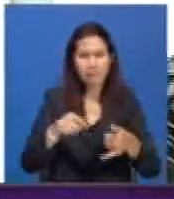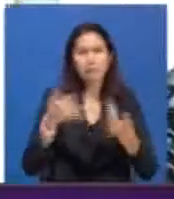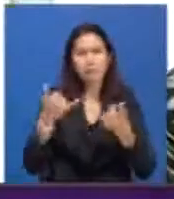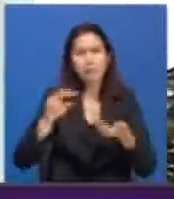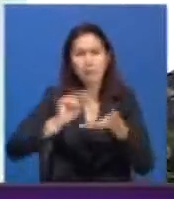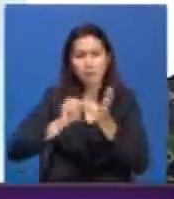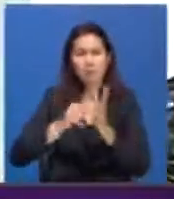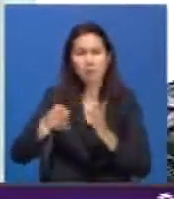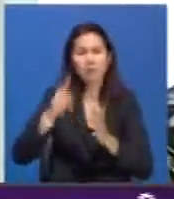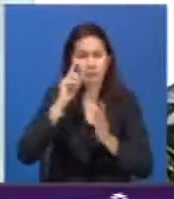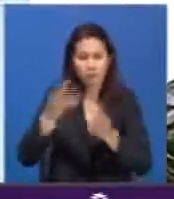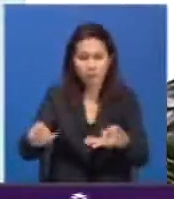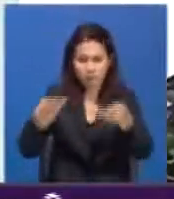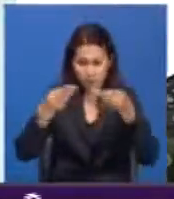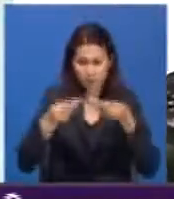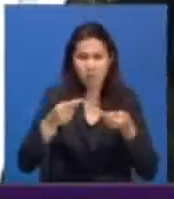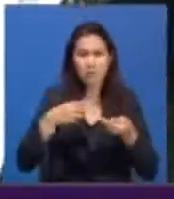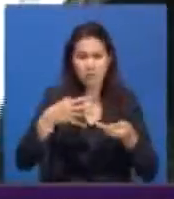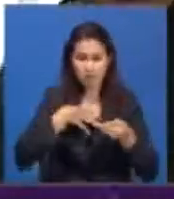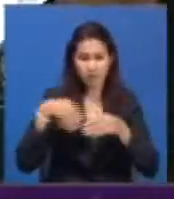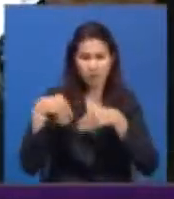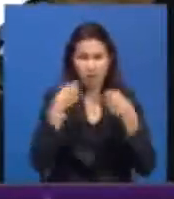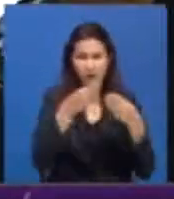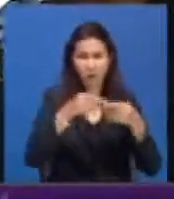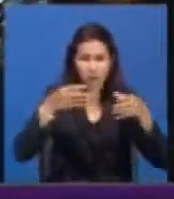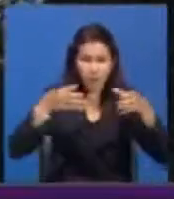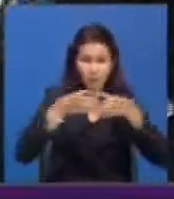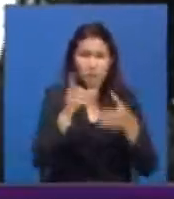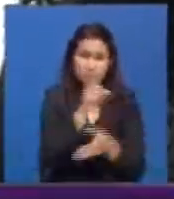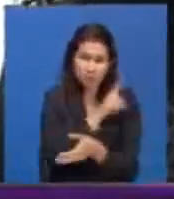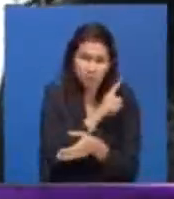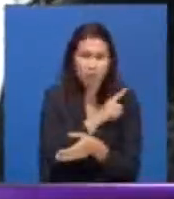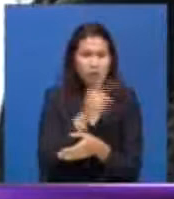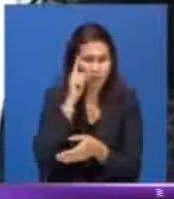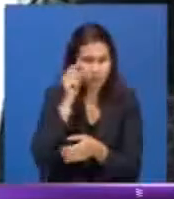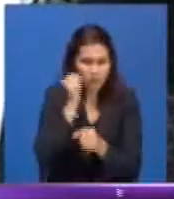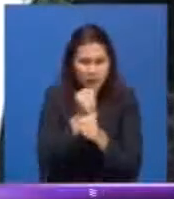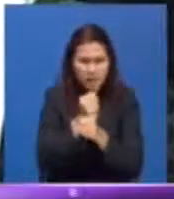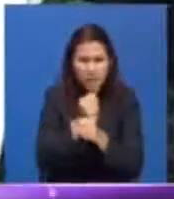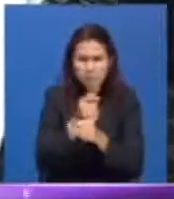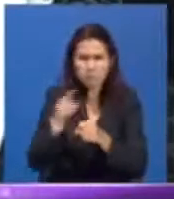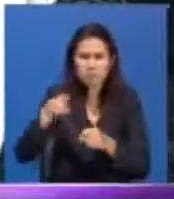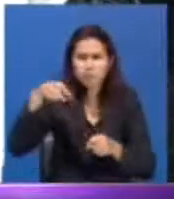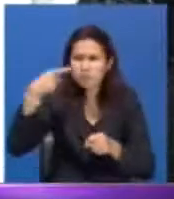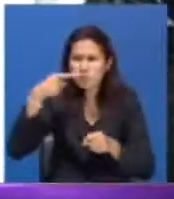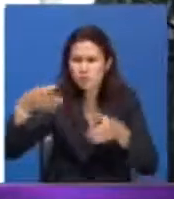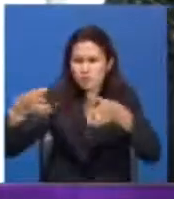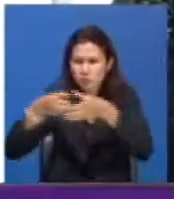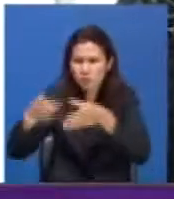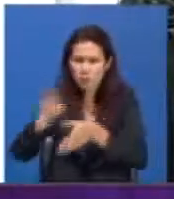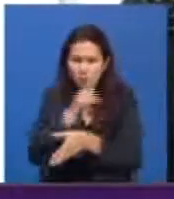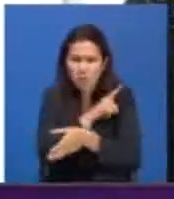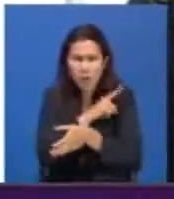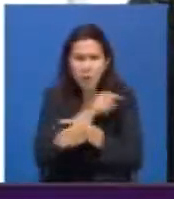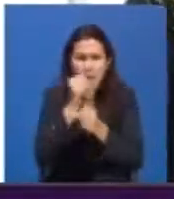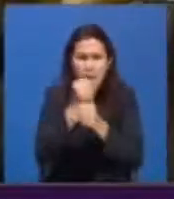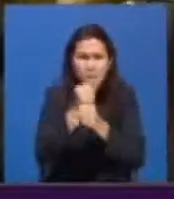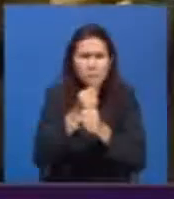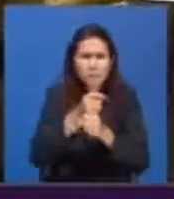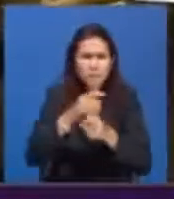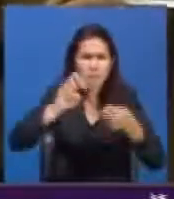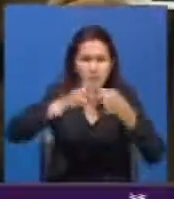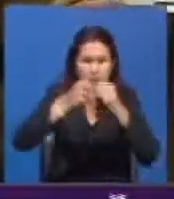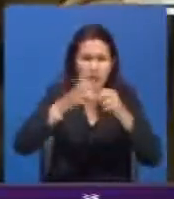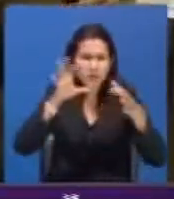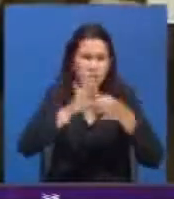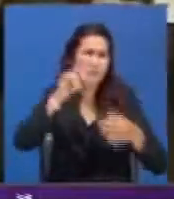ร้องให้ทางสตช.จัดพนักงานสอบสวนหญิงสมัครใจทำคดีเด็กและสตรีเป็นการเฉพาะทั่วประเทศพร้อมให้ก